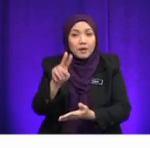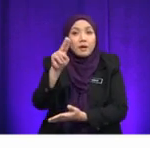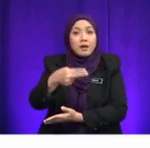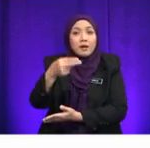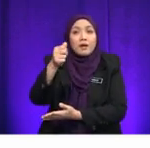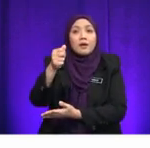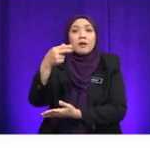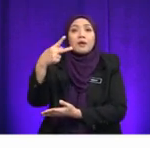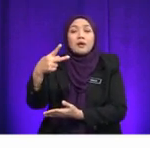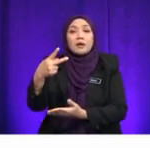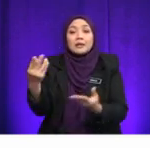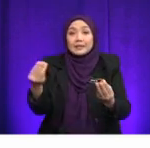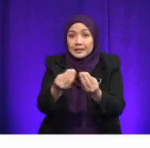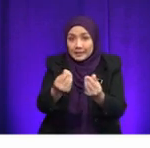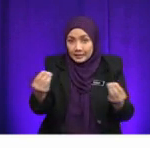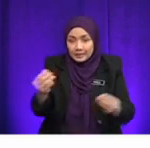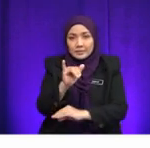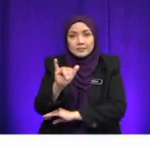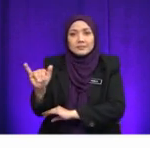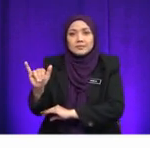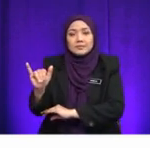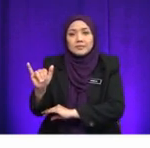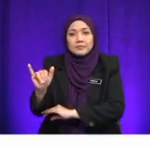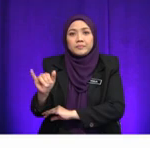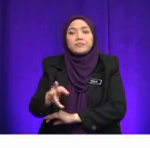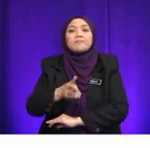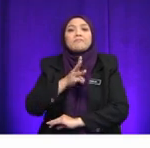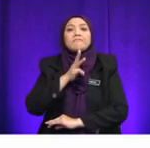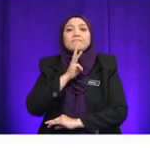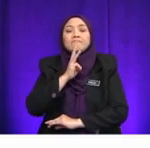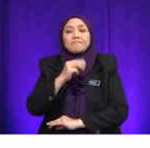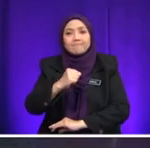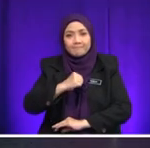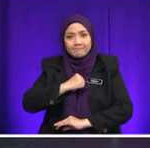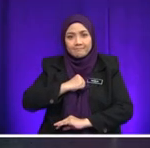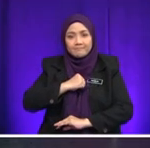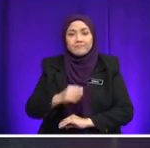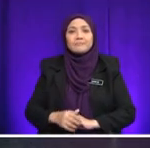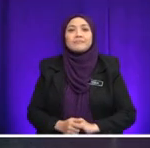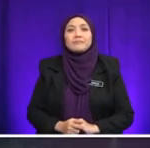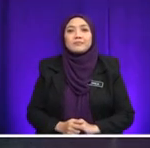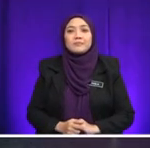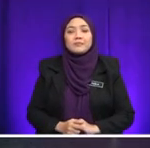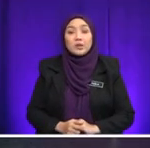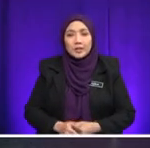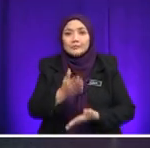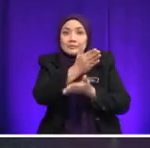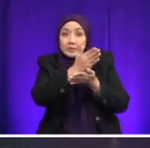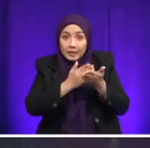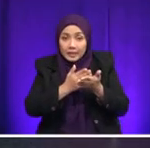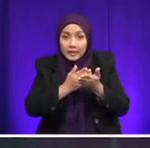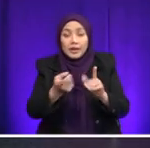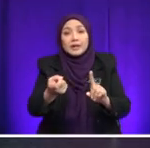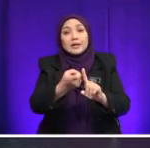di tanahnya air sendiri itu adalah sebagian daripada